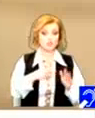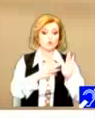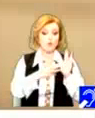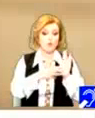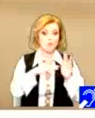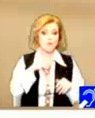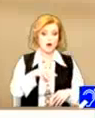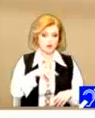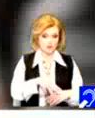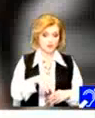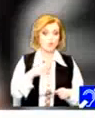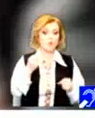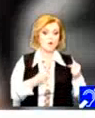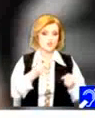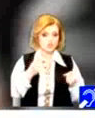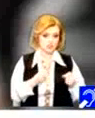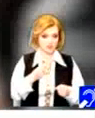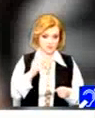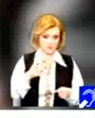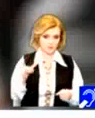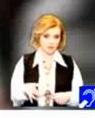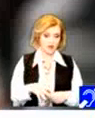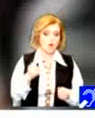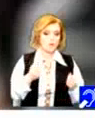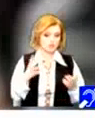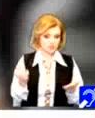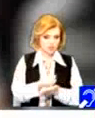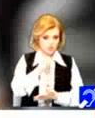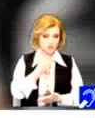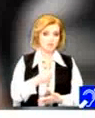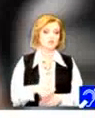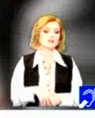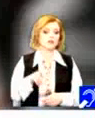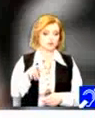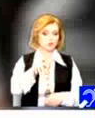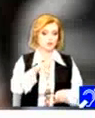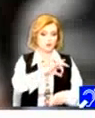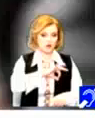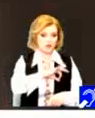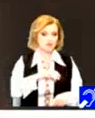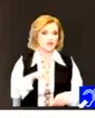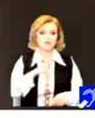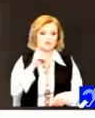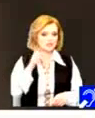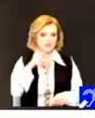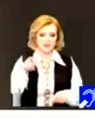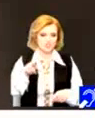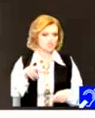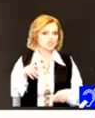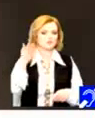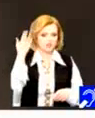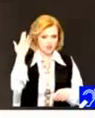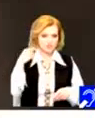în valoare de 7.000 de lei parcat într-o curte. Mașina a fost găsită ulterior în același sector. Tinerii nu sunt la prima abatere.